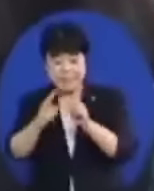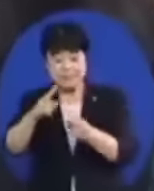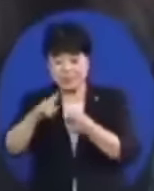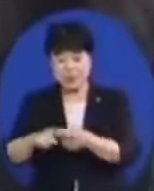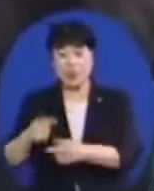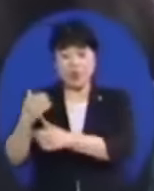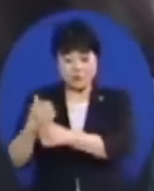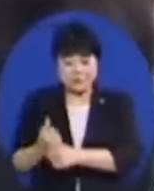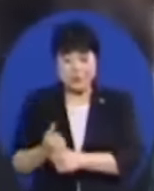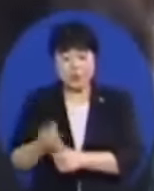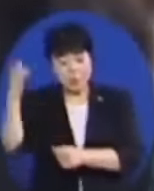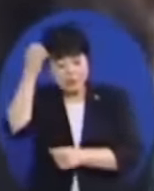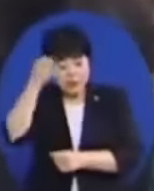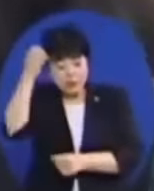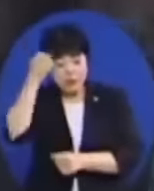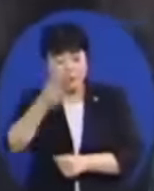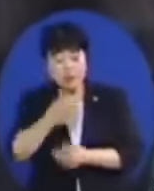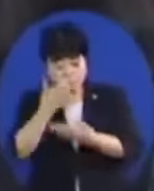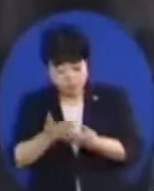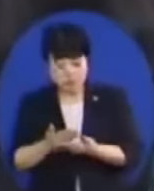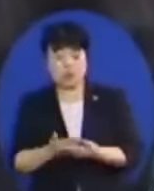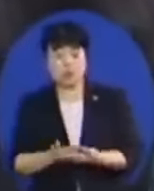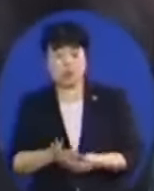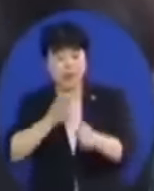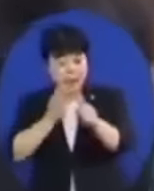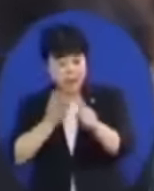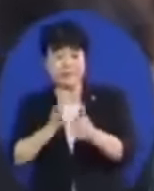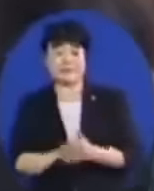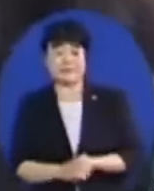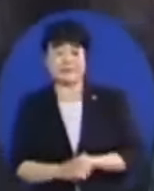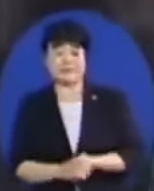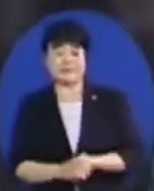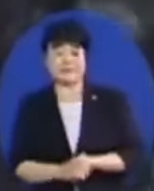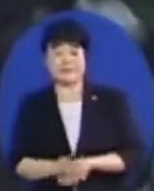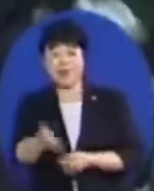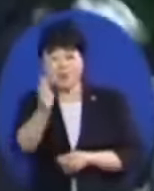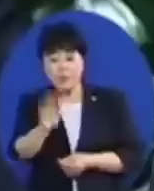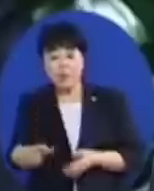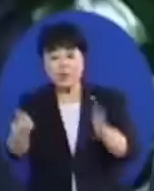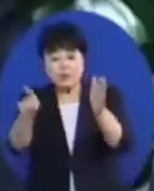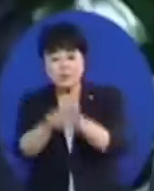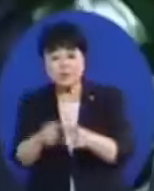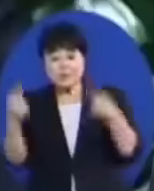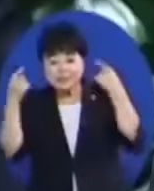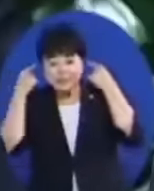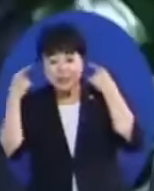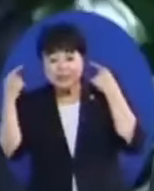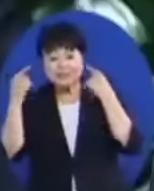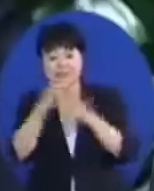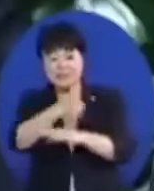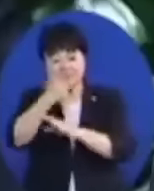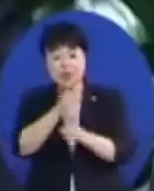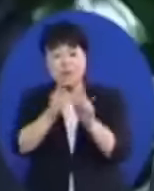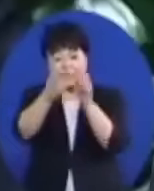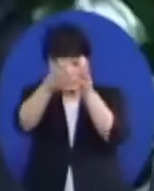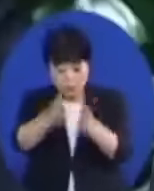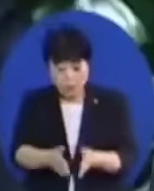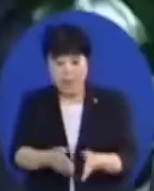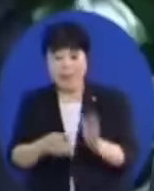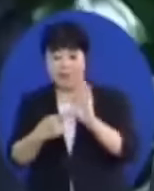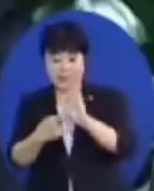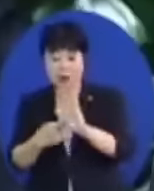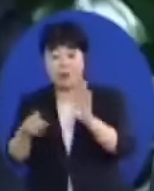말씀을 우리에게 성령으로 주시도록 간구하십시다. 그러면 믿으면 들으면 하며 들으면 그리스도의 말씀으로